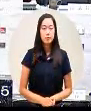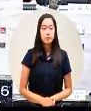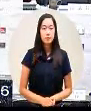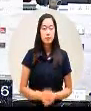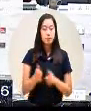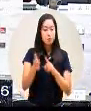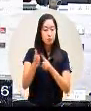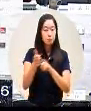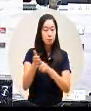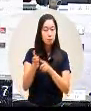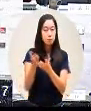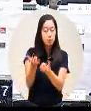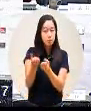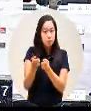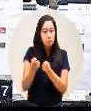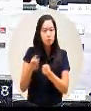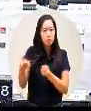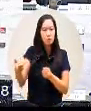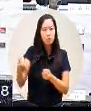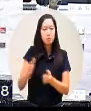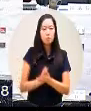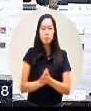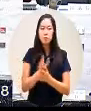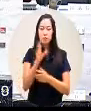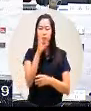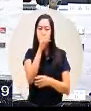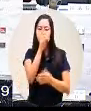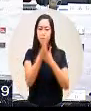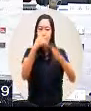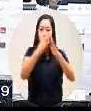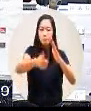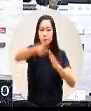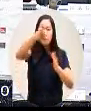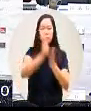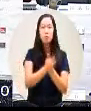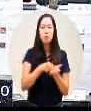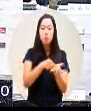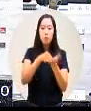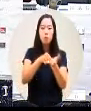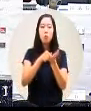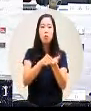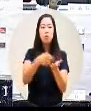接受一挂无辜的校长，啊，甲陈情，